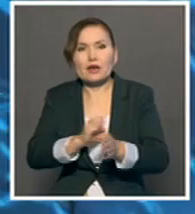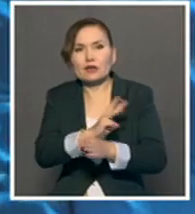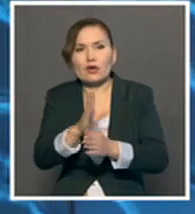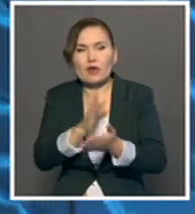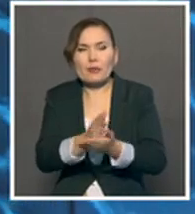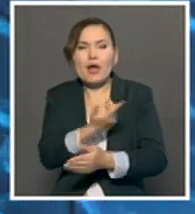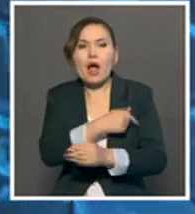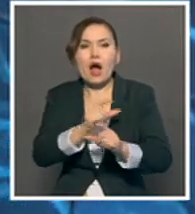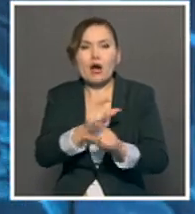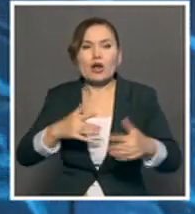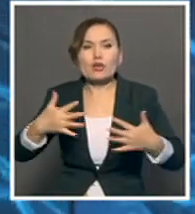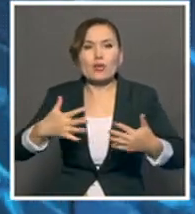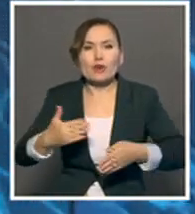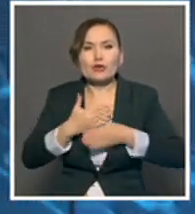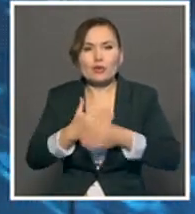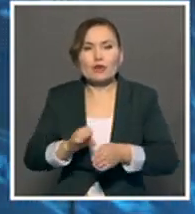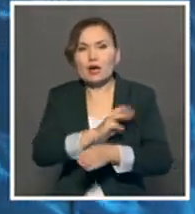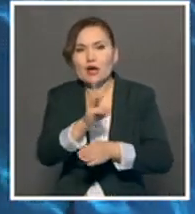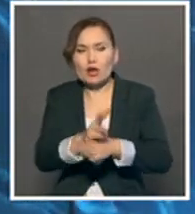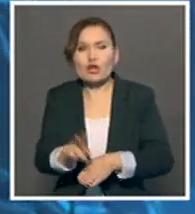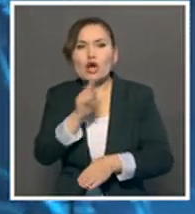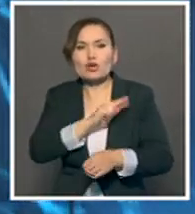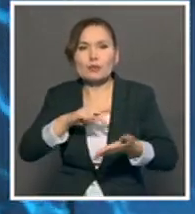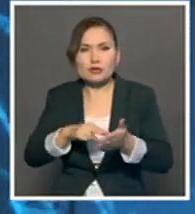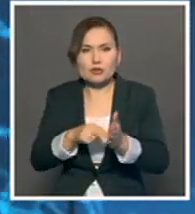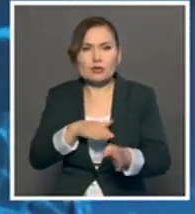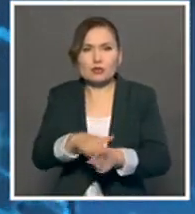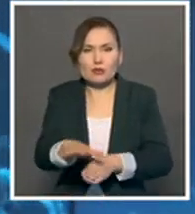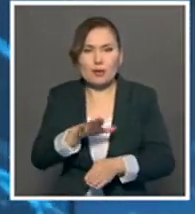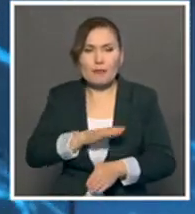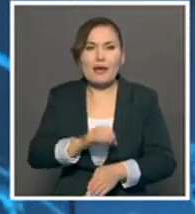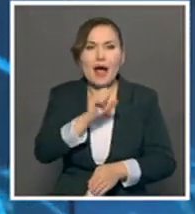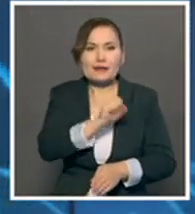желдету және оттегі құрылғылармен қамтамасыз ету жұмыстары жүріп жатыр, деді Асқар Мамин.